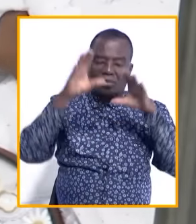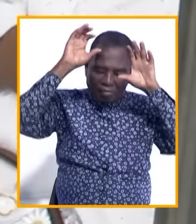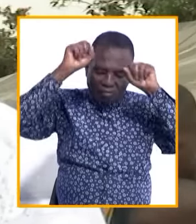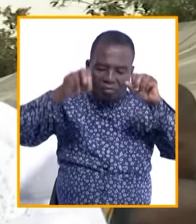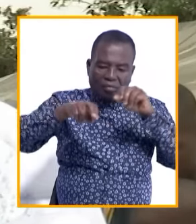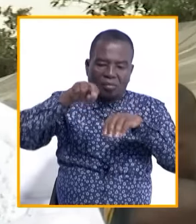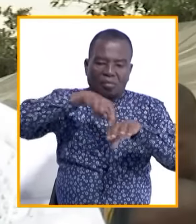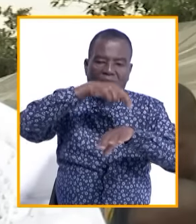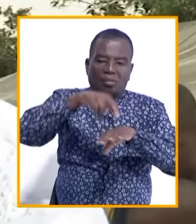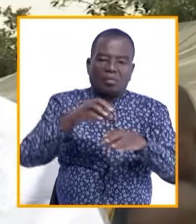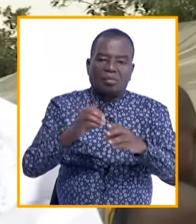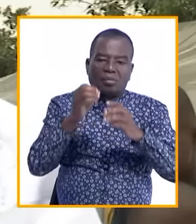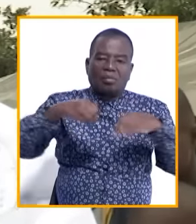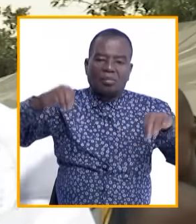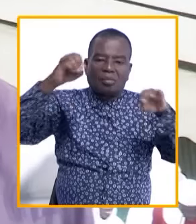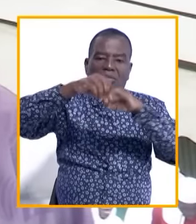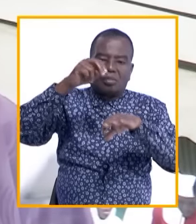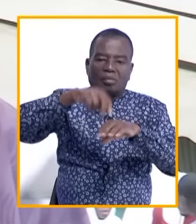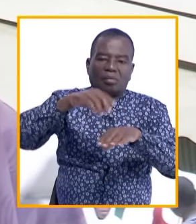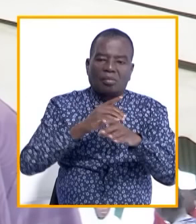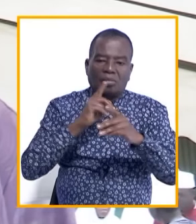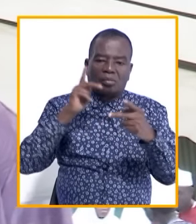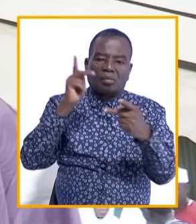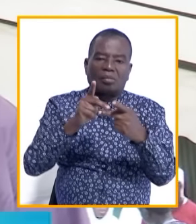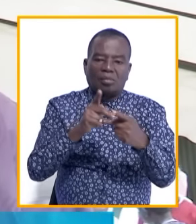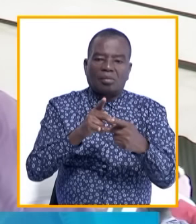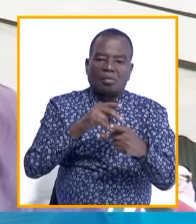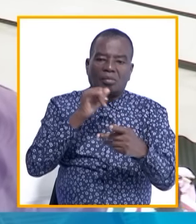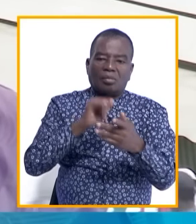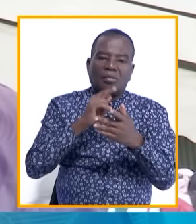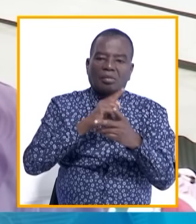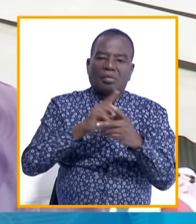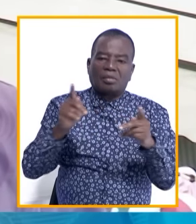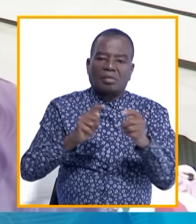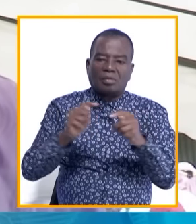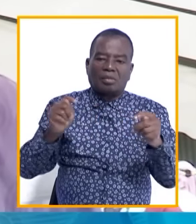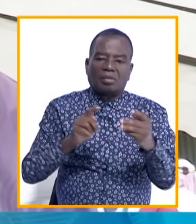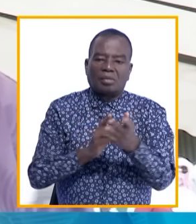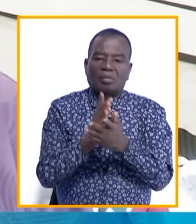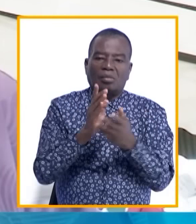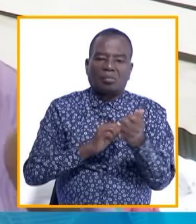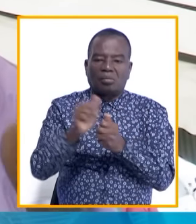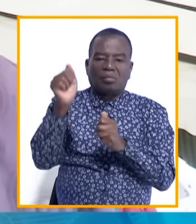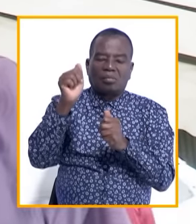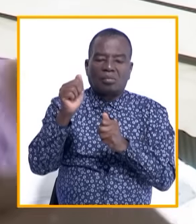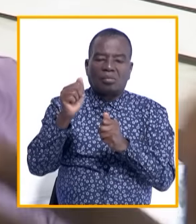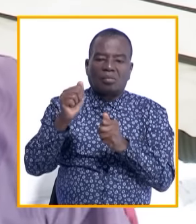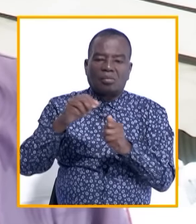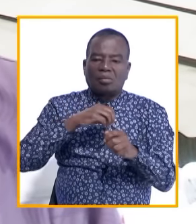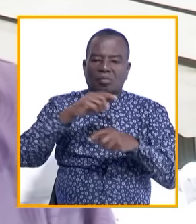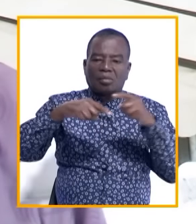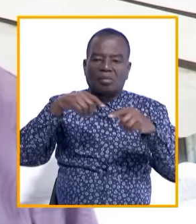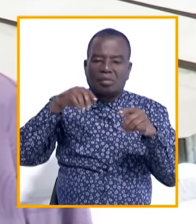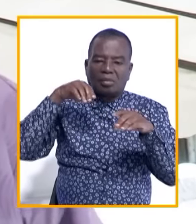d'abord, ensuite au président de la République. L'organisation parfaite. Le Hajj, sincèrement, ça s'est très bien